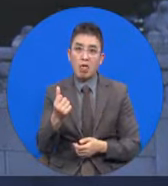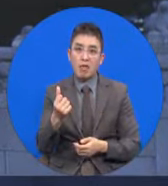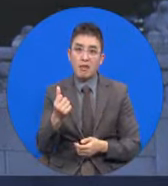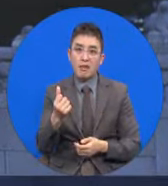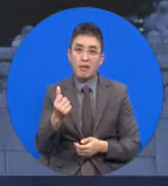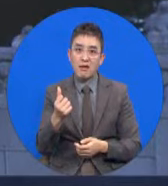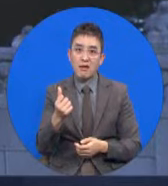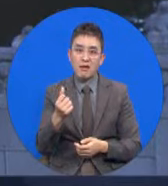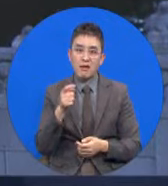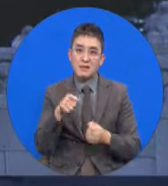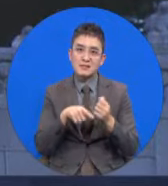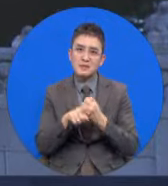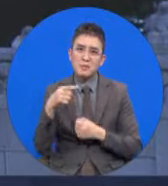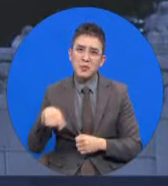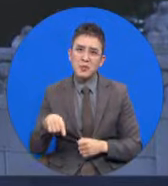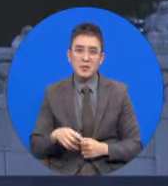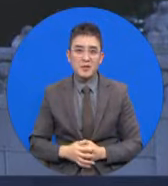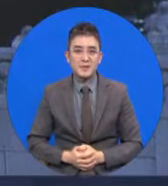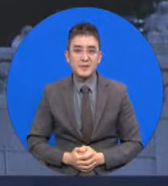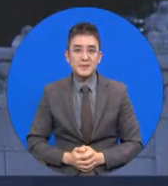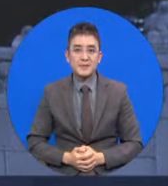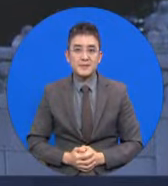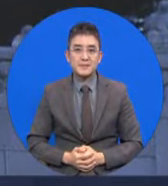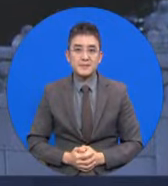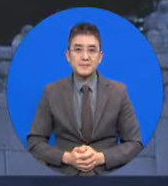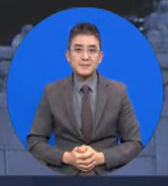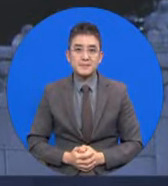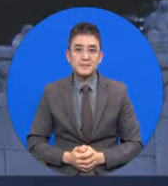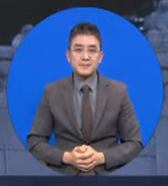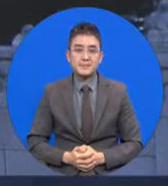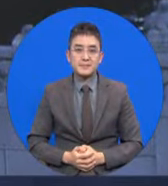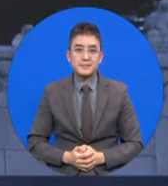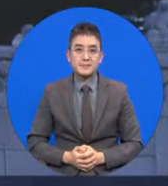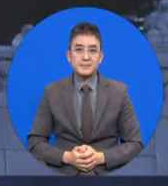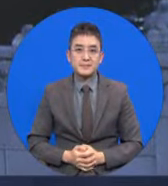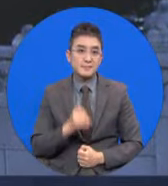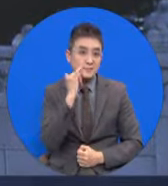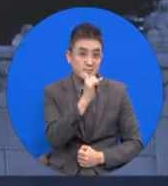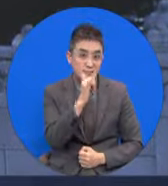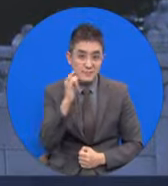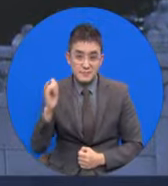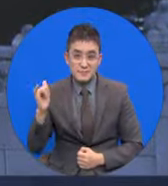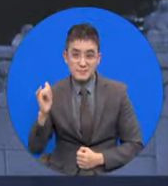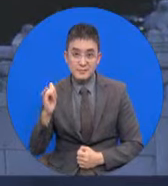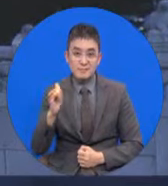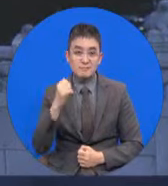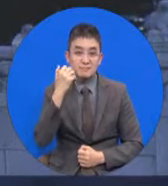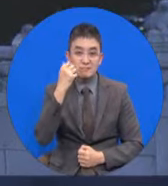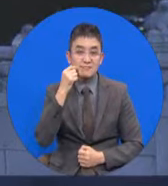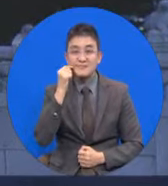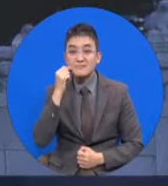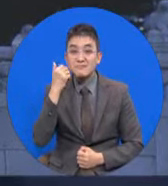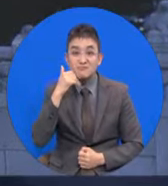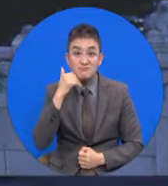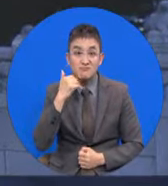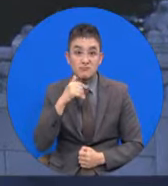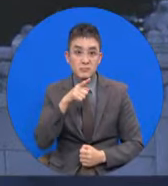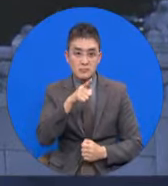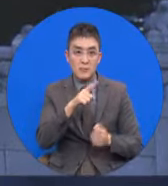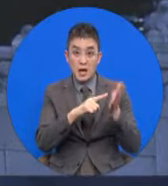걸 의미할지 잘 모르겠습니다. 그럼 즉 궁금한 게 이 여론조사 블랙아웃 기간이 한 6일에서 7일 있었잖아요. 네. 국민의힘 관계자